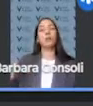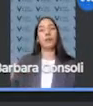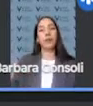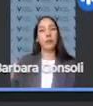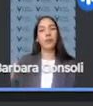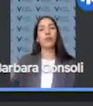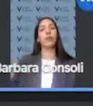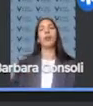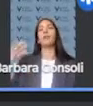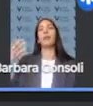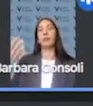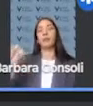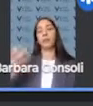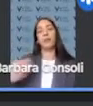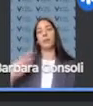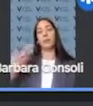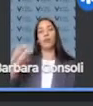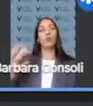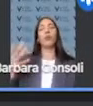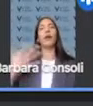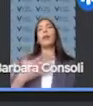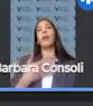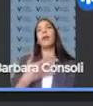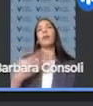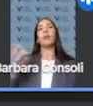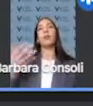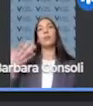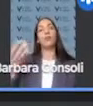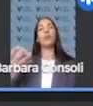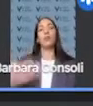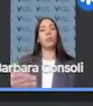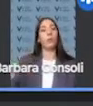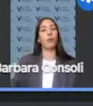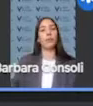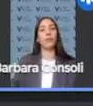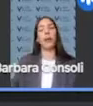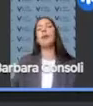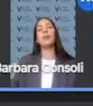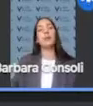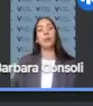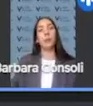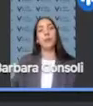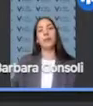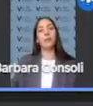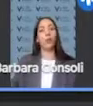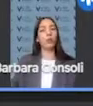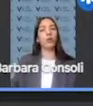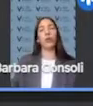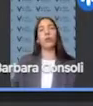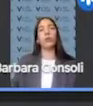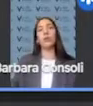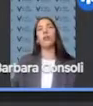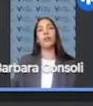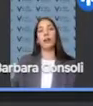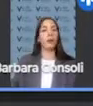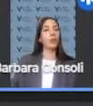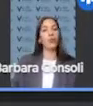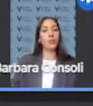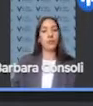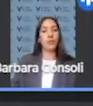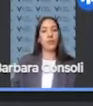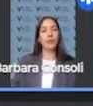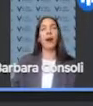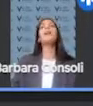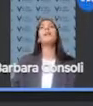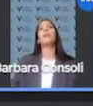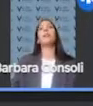ma con tanta passione e determinazione. È un percorso che può essere sicuramente svolto con la